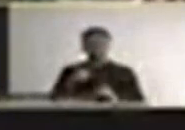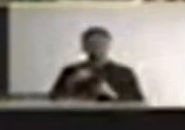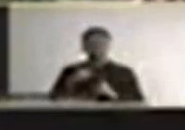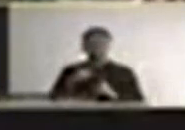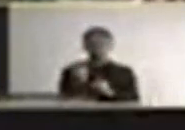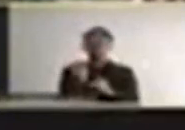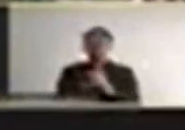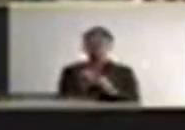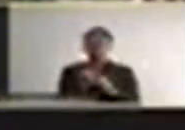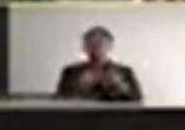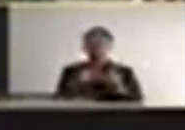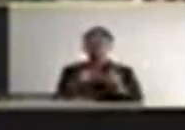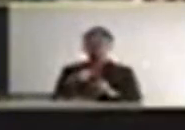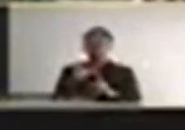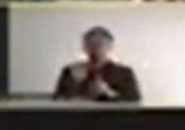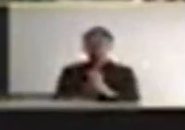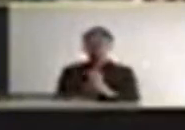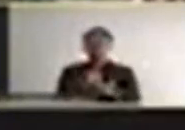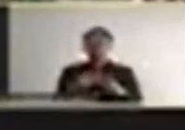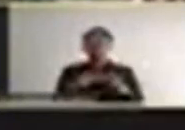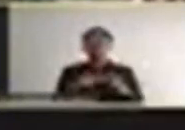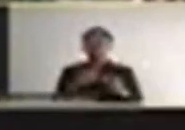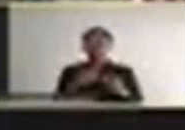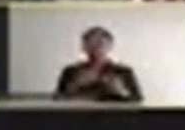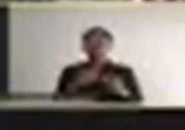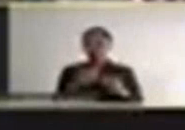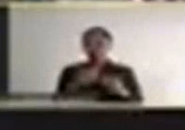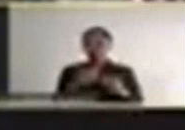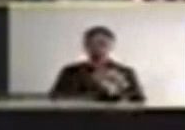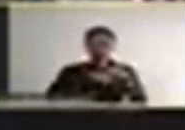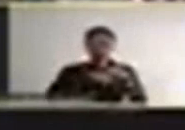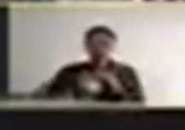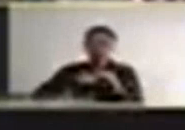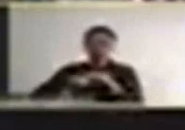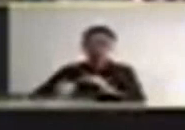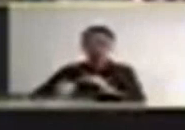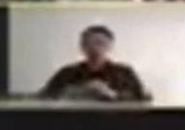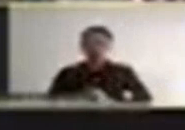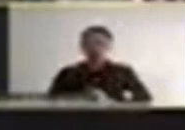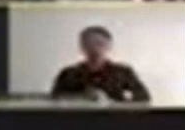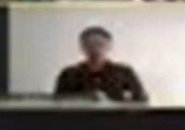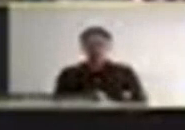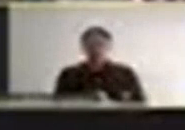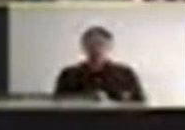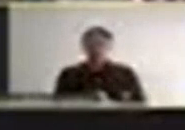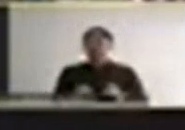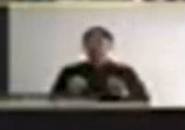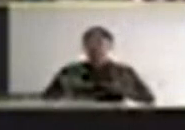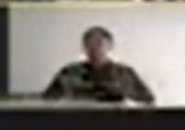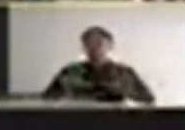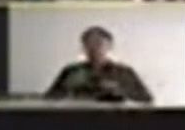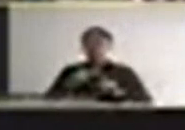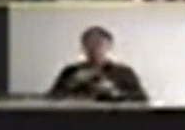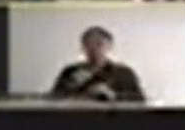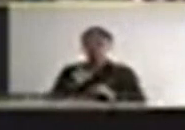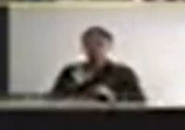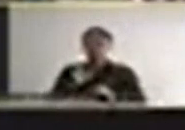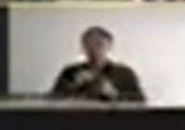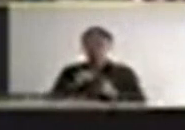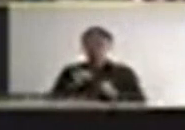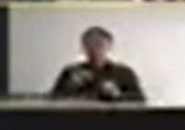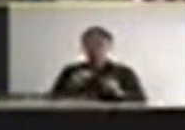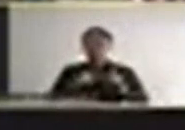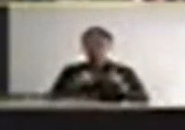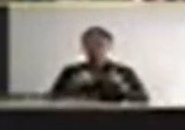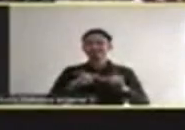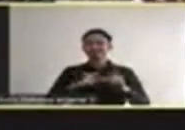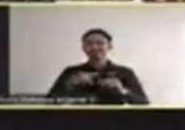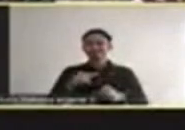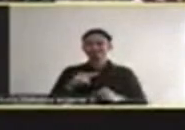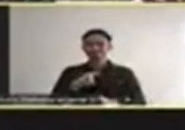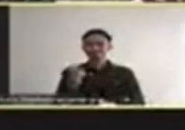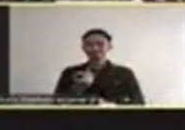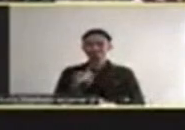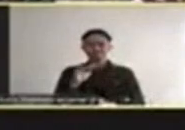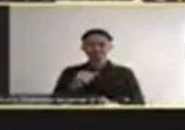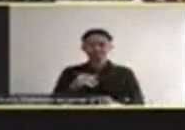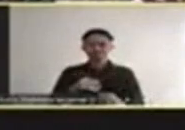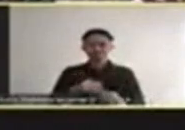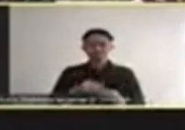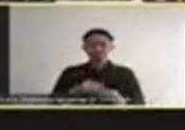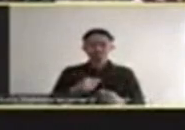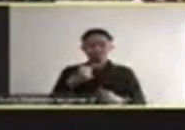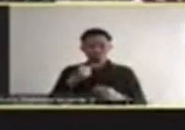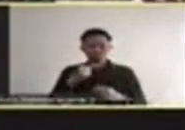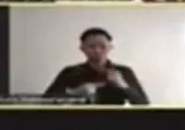kemarin, dan 10 proposisi ini juga terus kami diskusikan